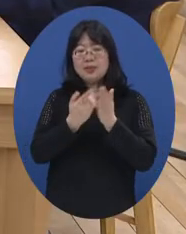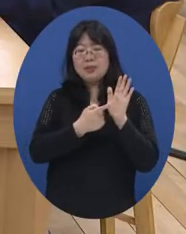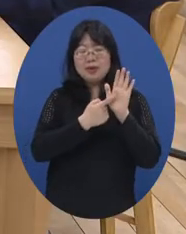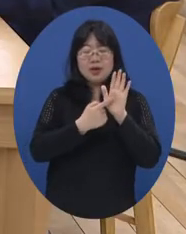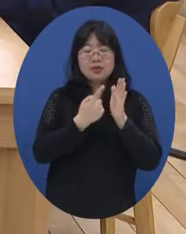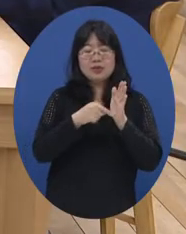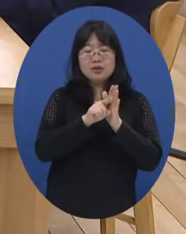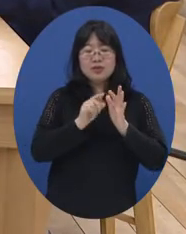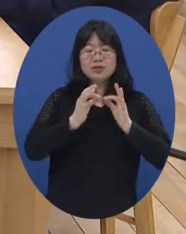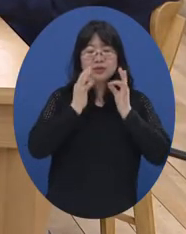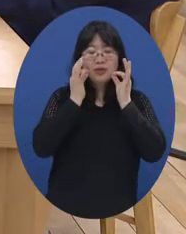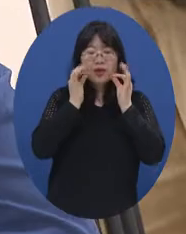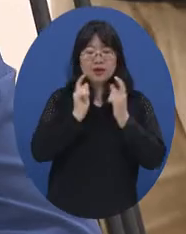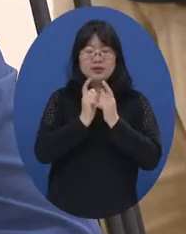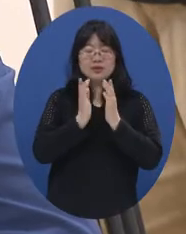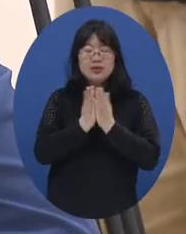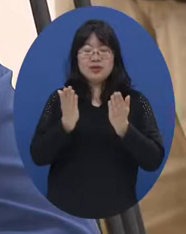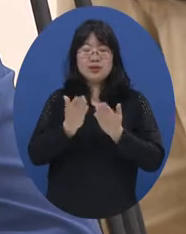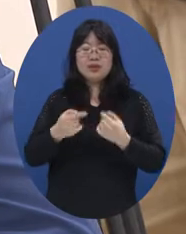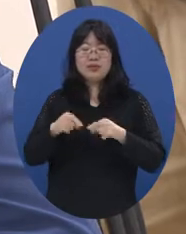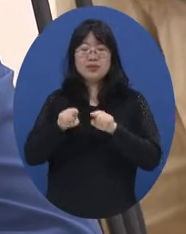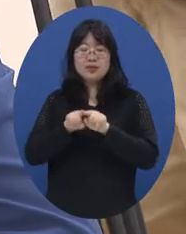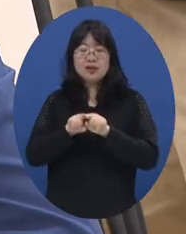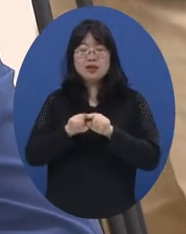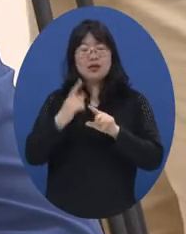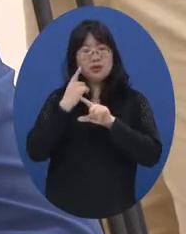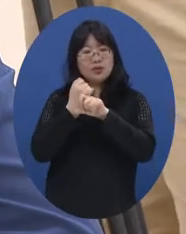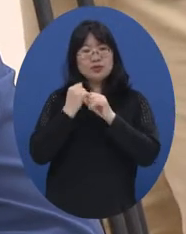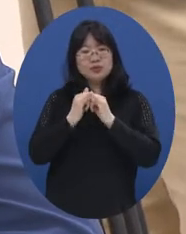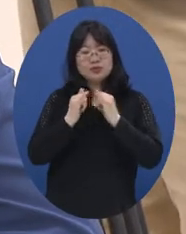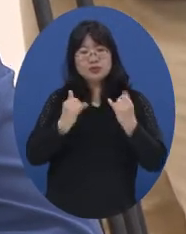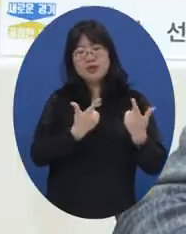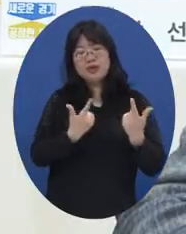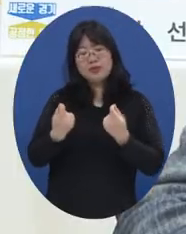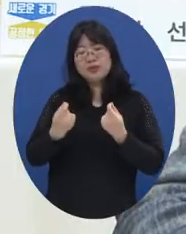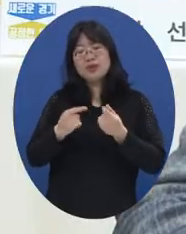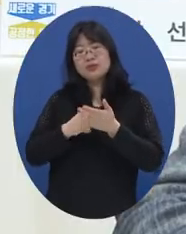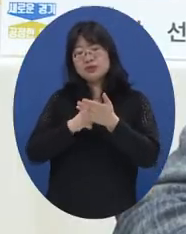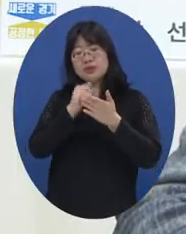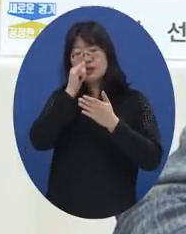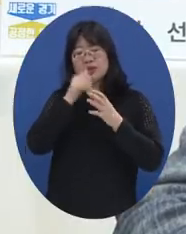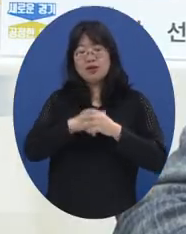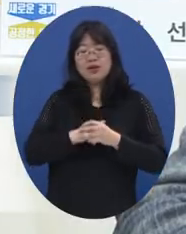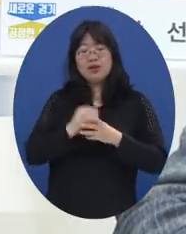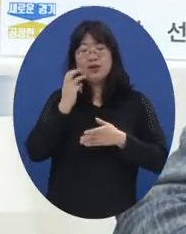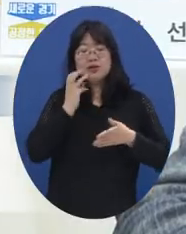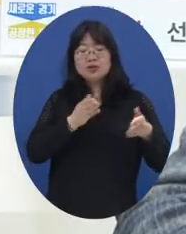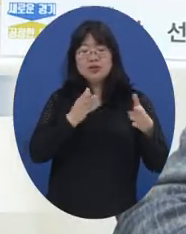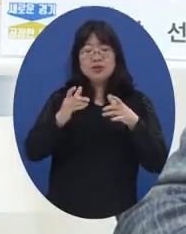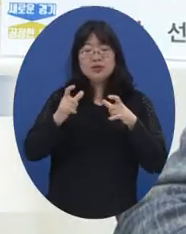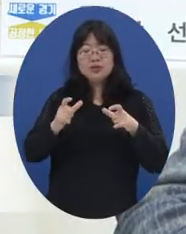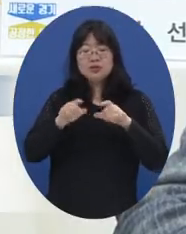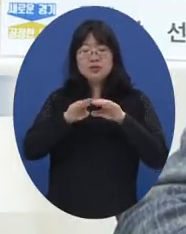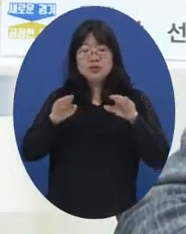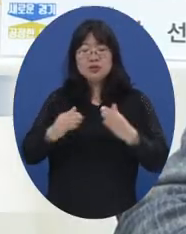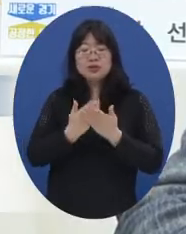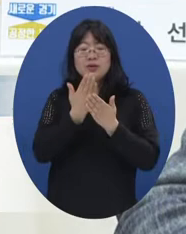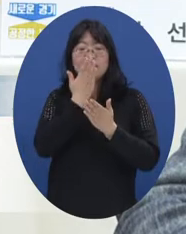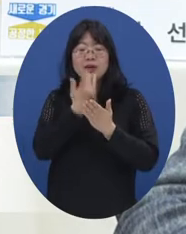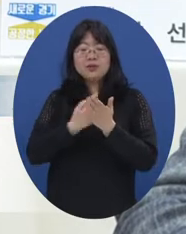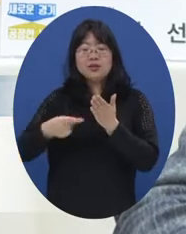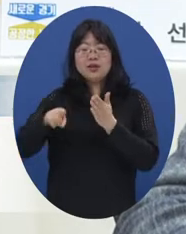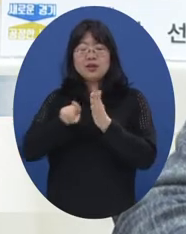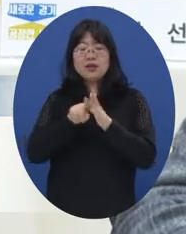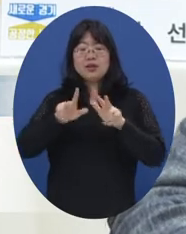하고 실무 협의체 구성, 예비 타당성 조사 대응 연구 용역 등을 공동 추진합니다. 경기도 전역이 좀 균형 발전을 이룰 수